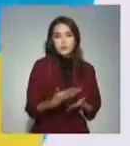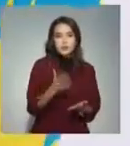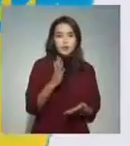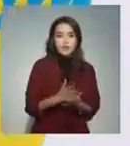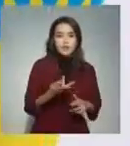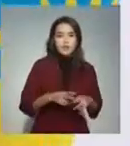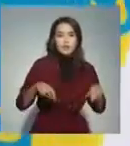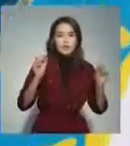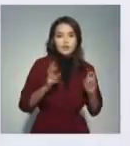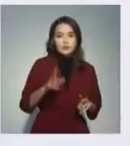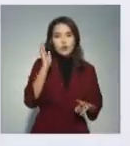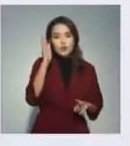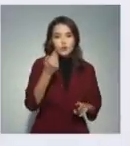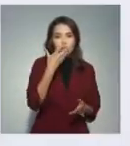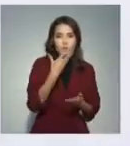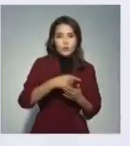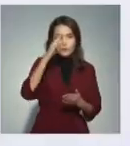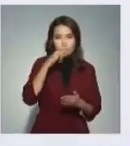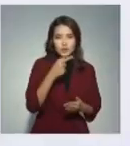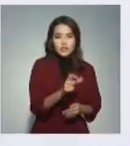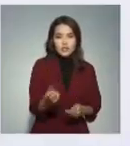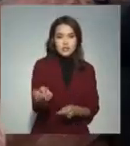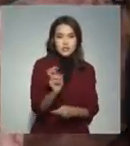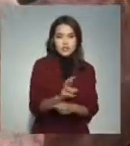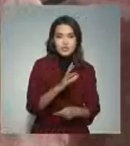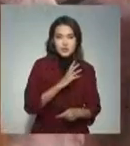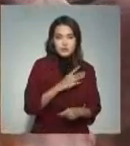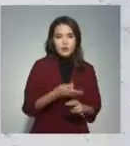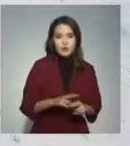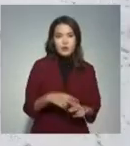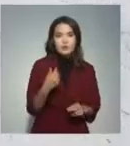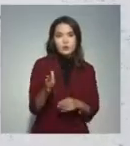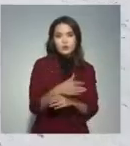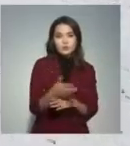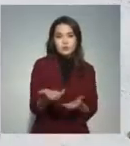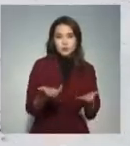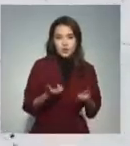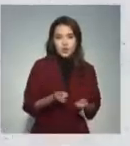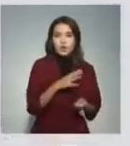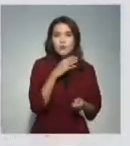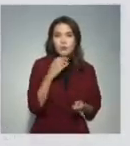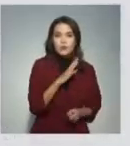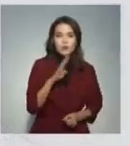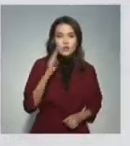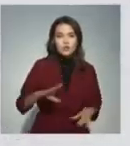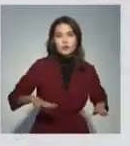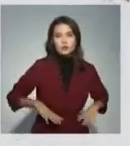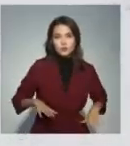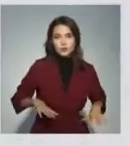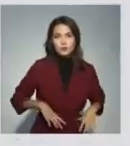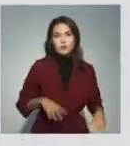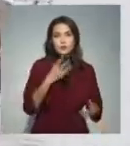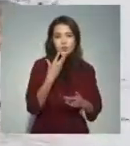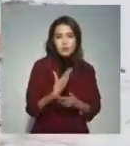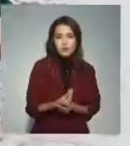Осы арқылы ұрпақтар сабақтастығын көрсеткісі келген. Қолына ту алып, көпті бастаған аналар атпен шауып, өз